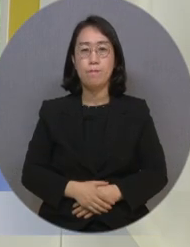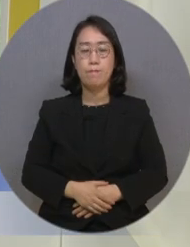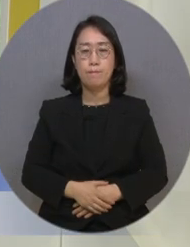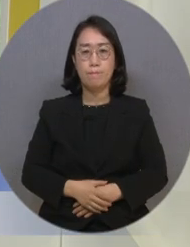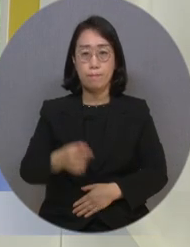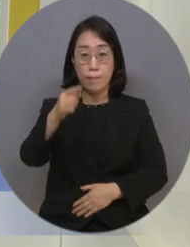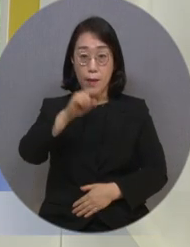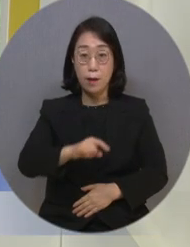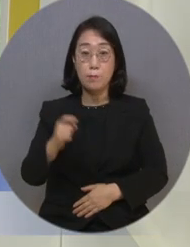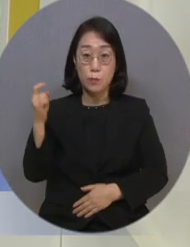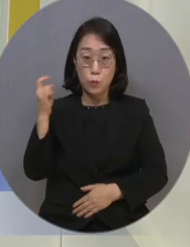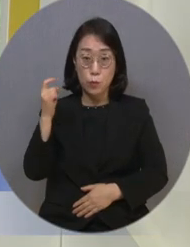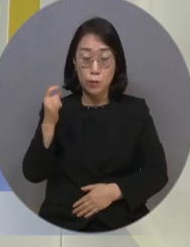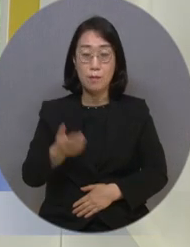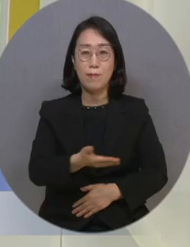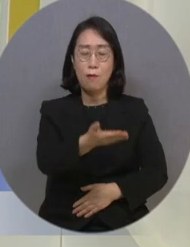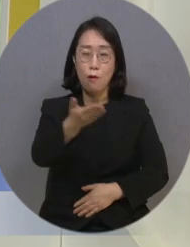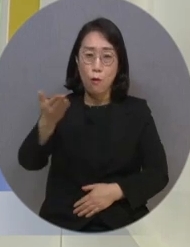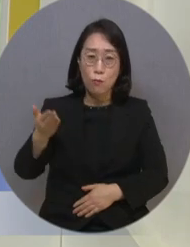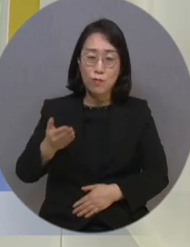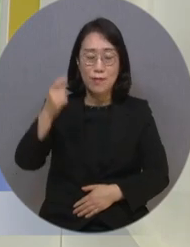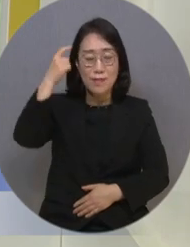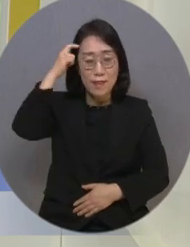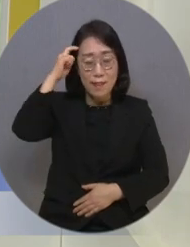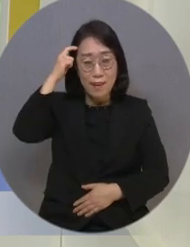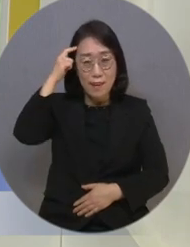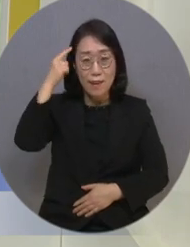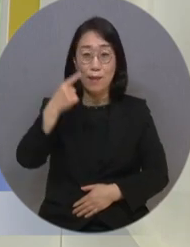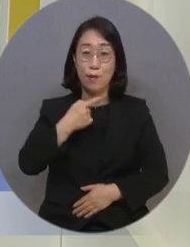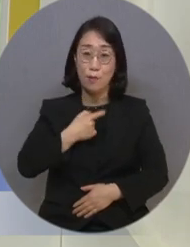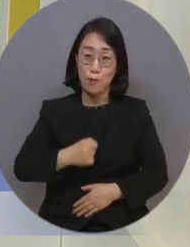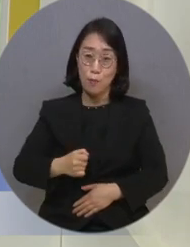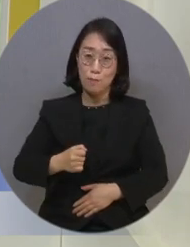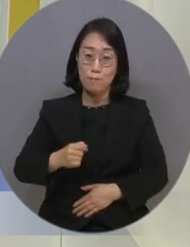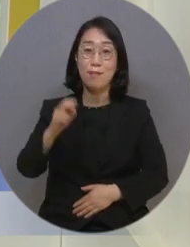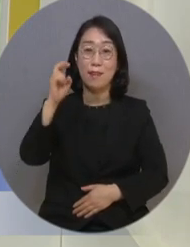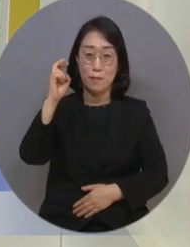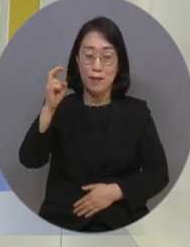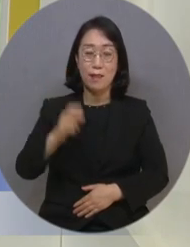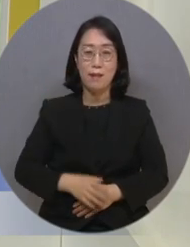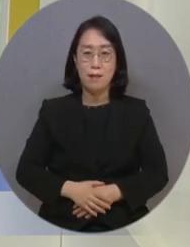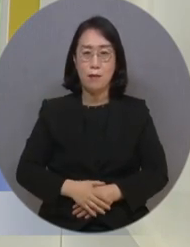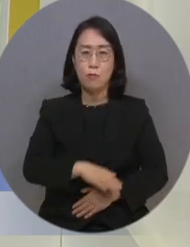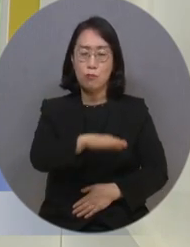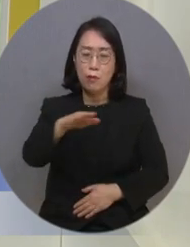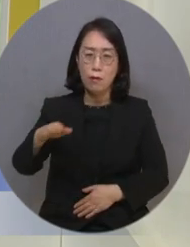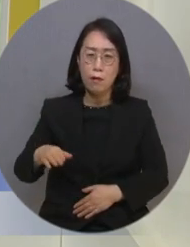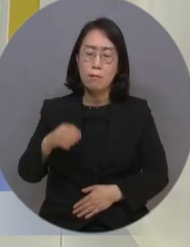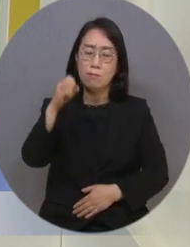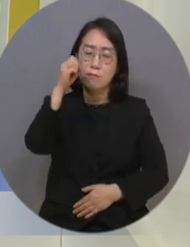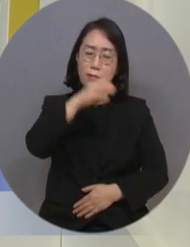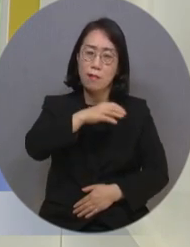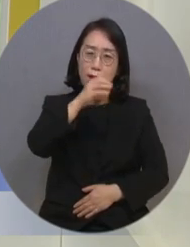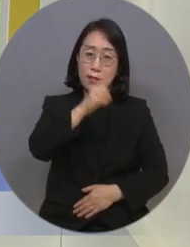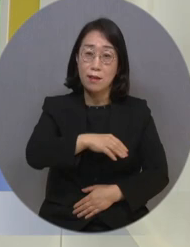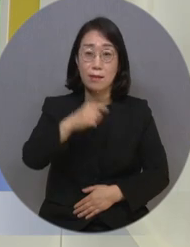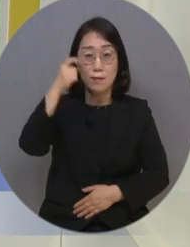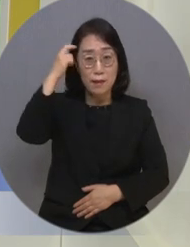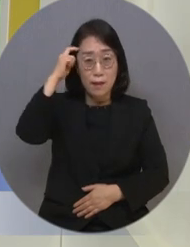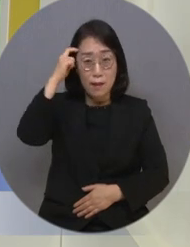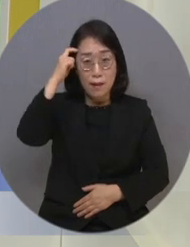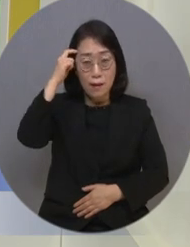다음 소식입니다 시청자 여러분도 한번쯤 생각해 보셨는지 모르겠습니다 우리가 평소 무심하게